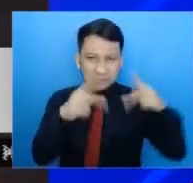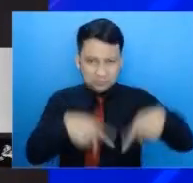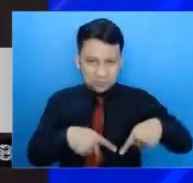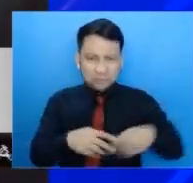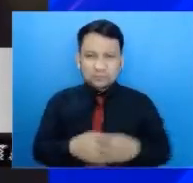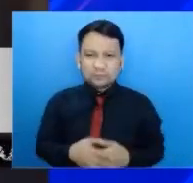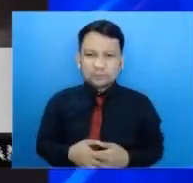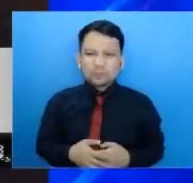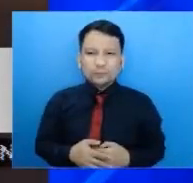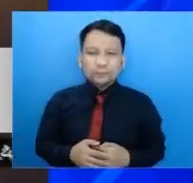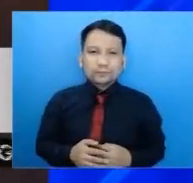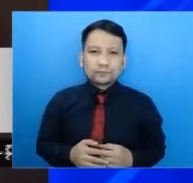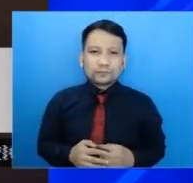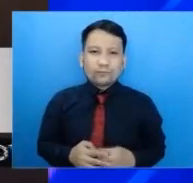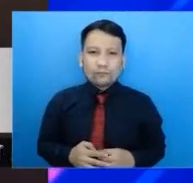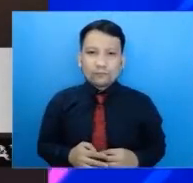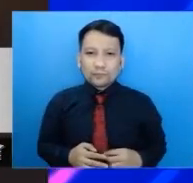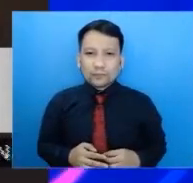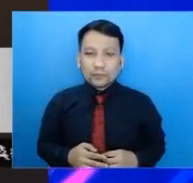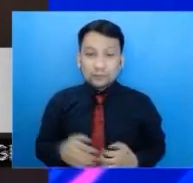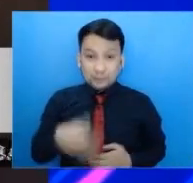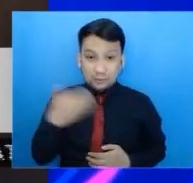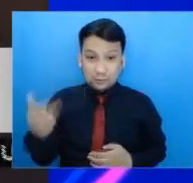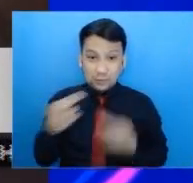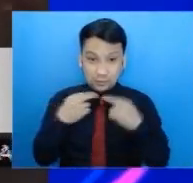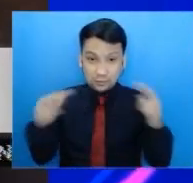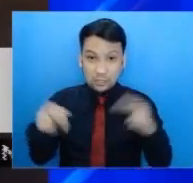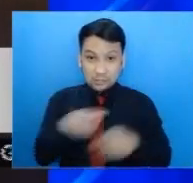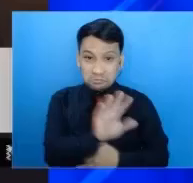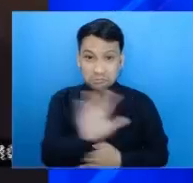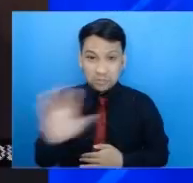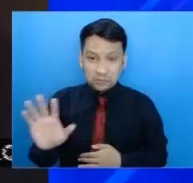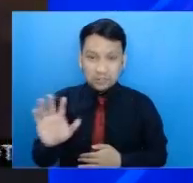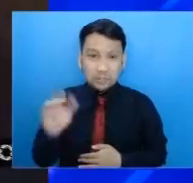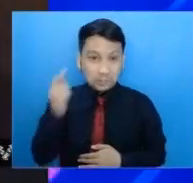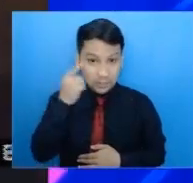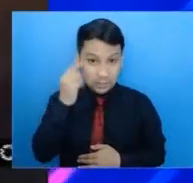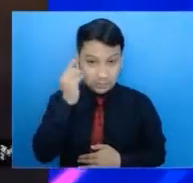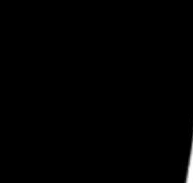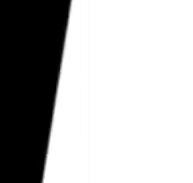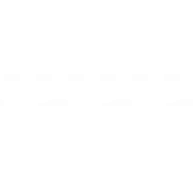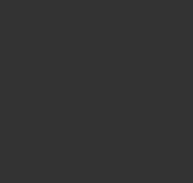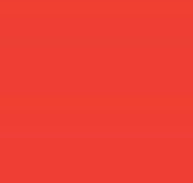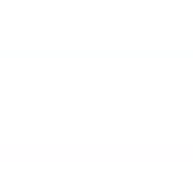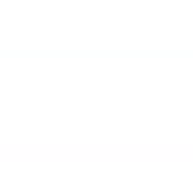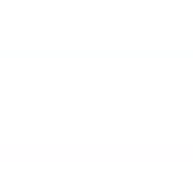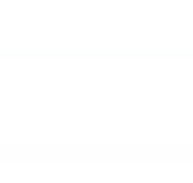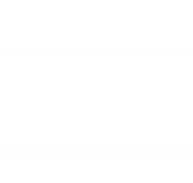Nagbabalita mula sa Frontline, Gary De Leon, News 5.